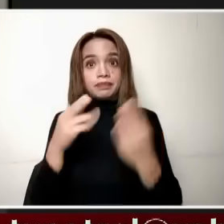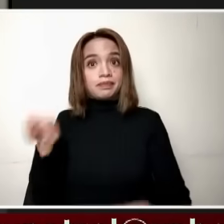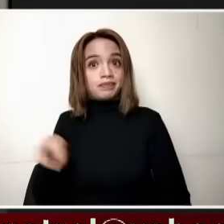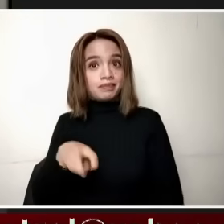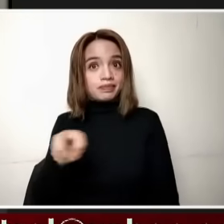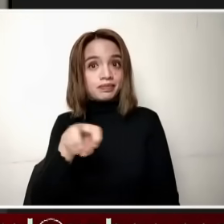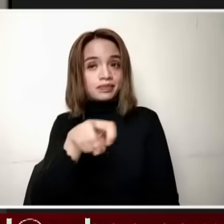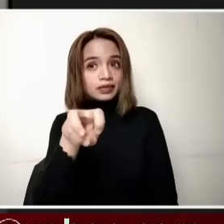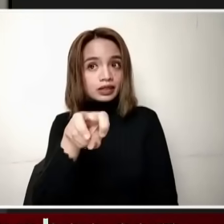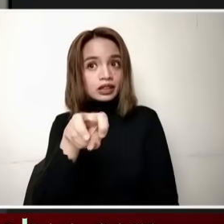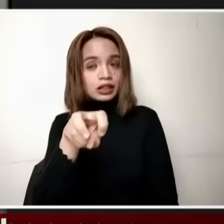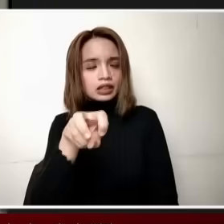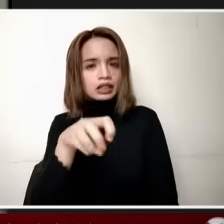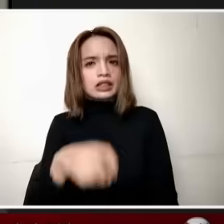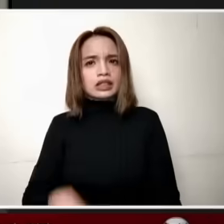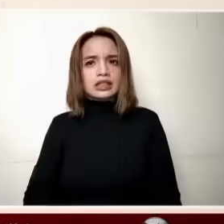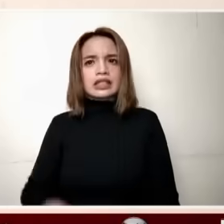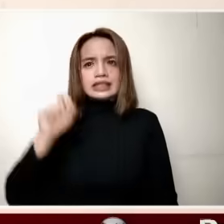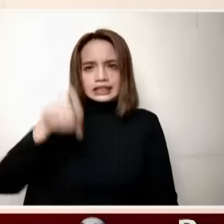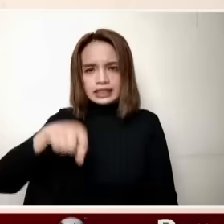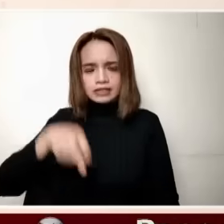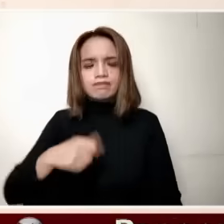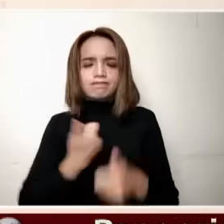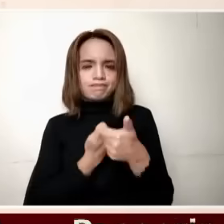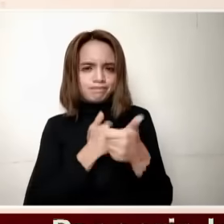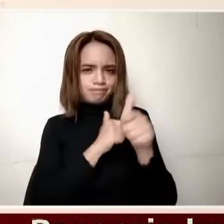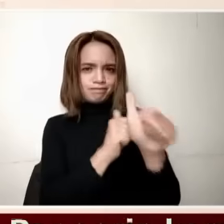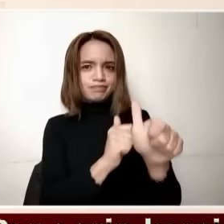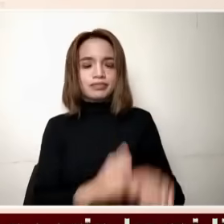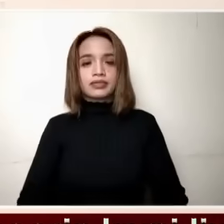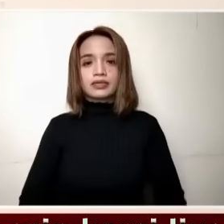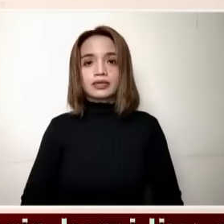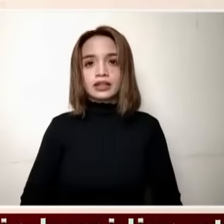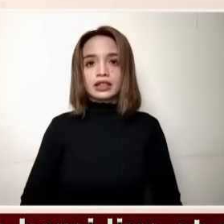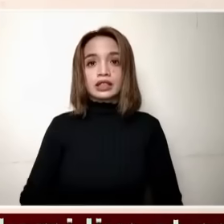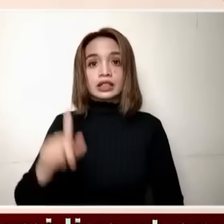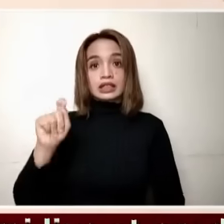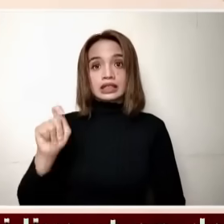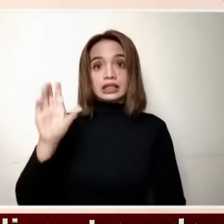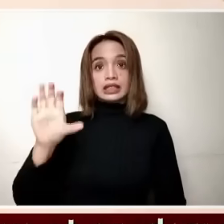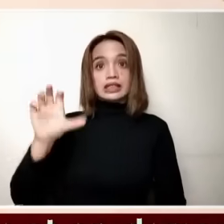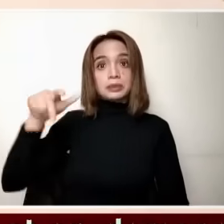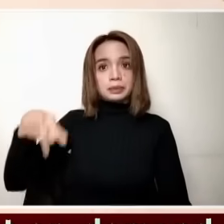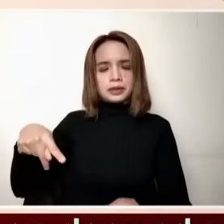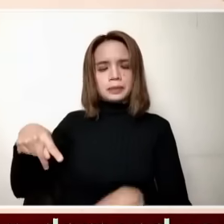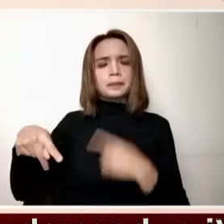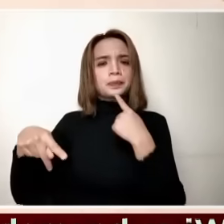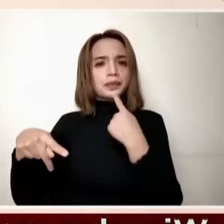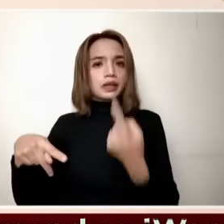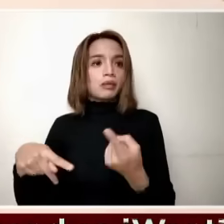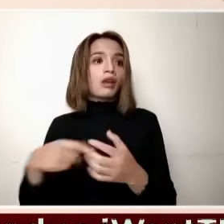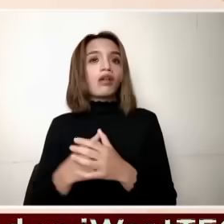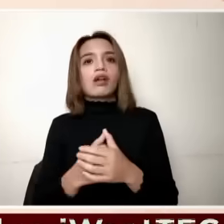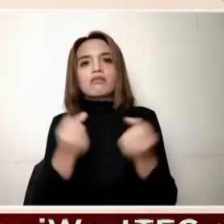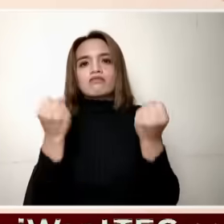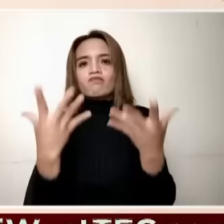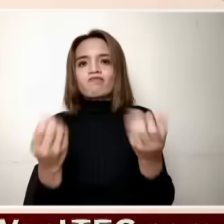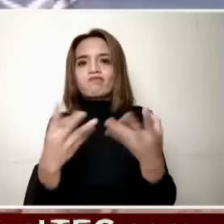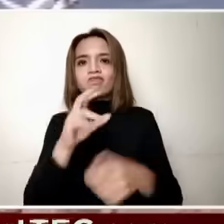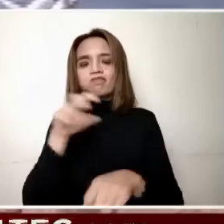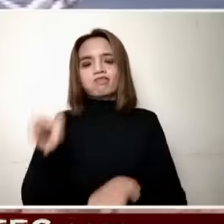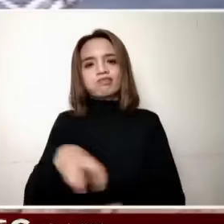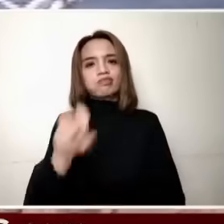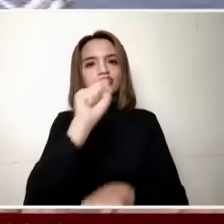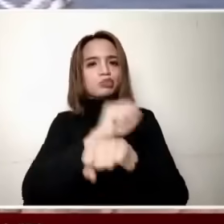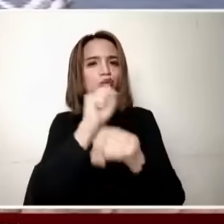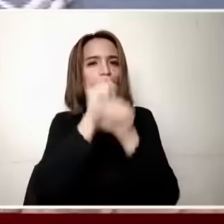umunlad ang ekonomiya, kailangan sumunod tayo. Ayon sa TCP, mataas din ang bilang ng mga tourism workers na nagpapabakuna sa